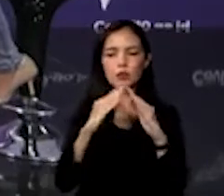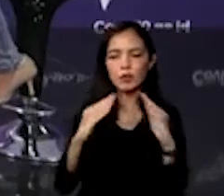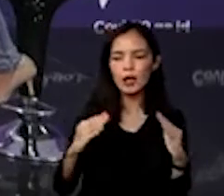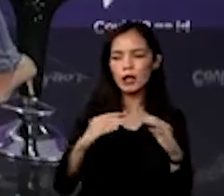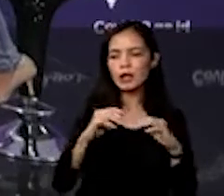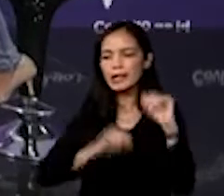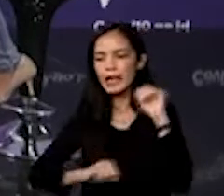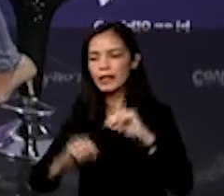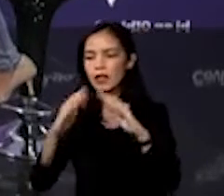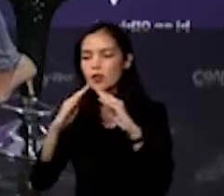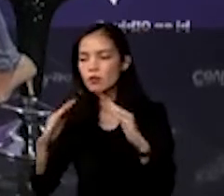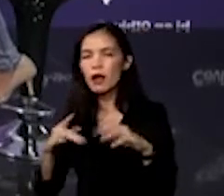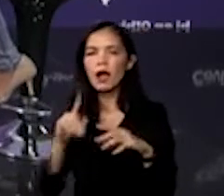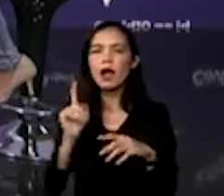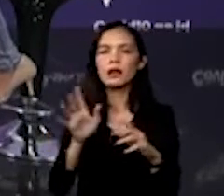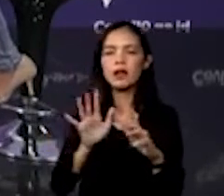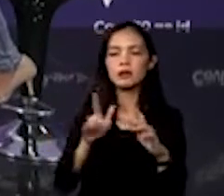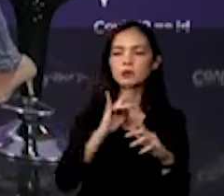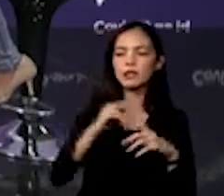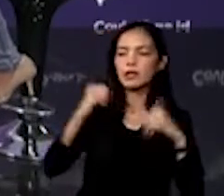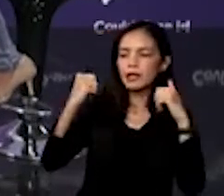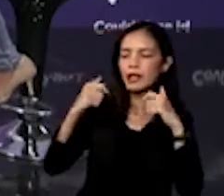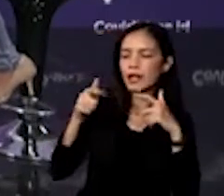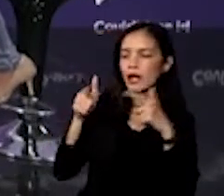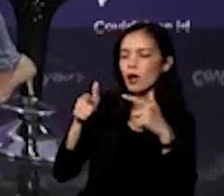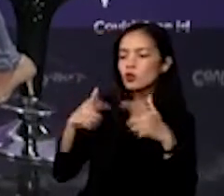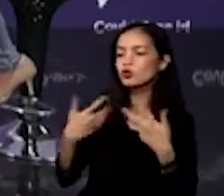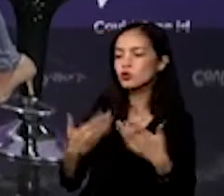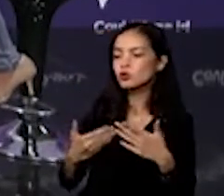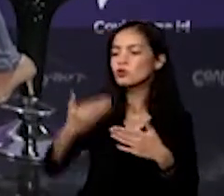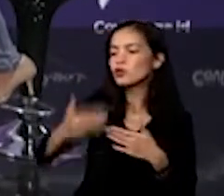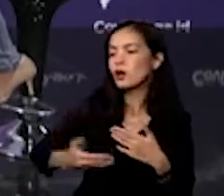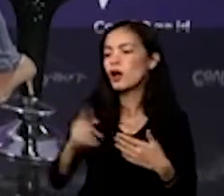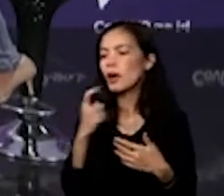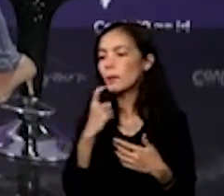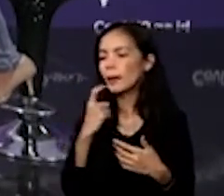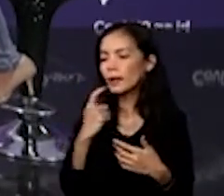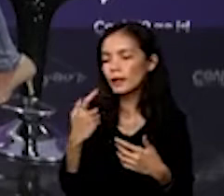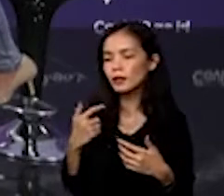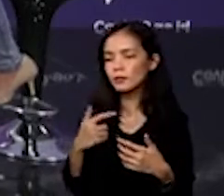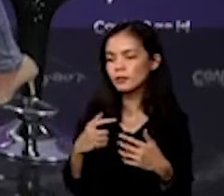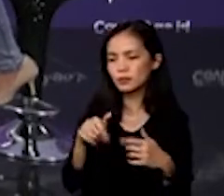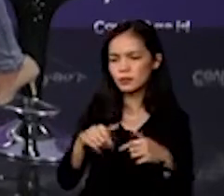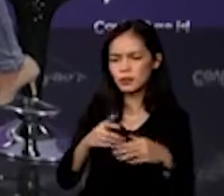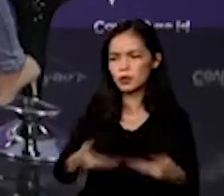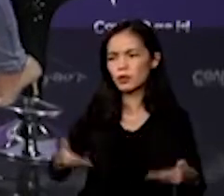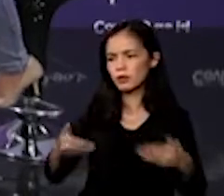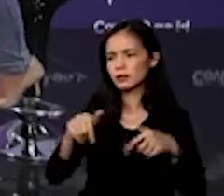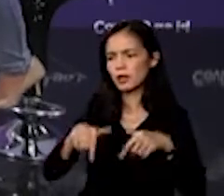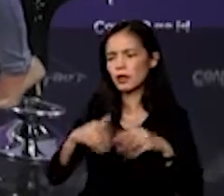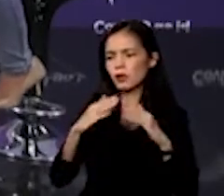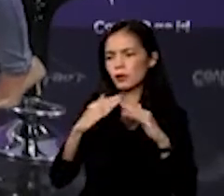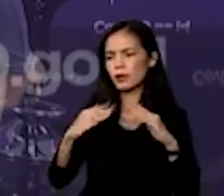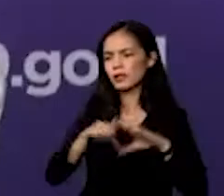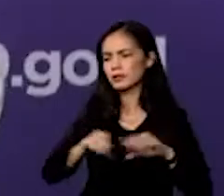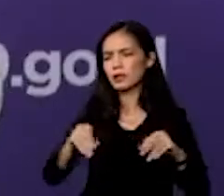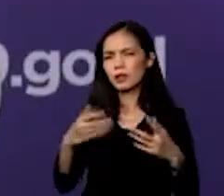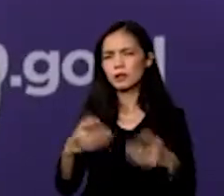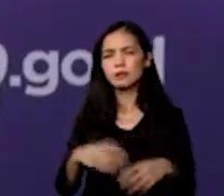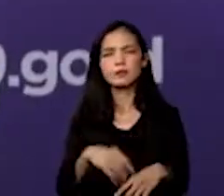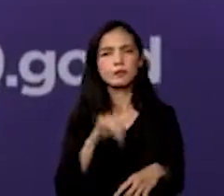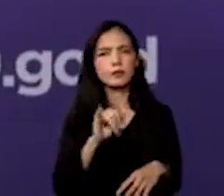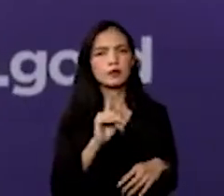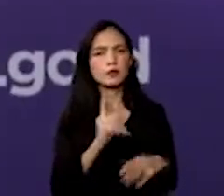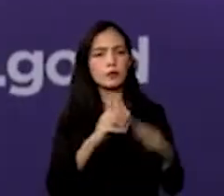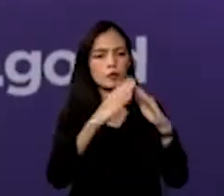gangguan kesehatannya dan apa yang harus harus kita lakukan dok dengan kondisi work from home ini ya jadi karena ada ketentuan mengenai